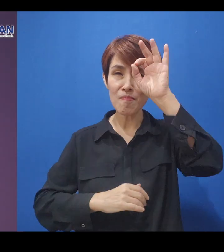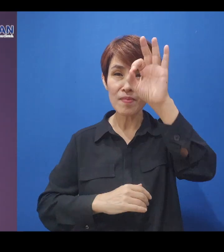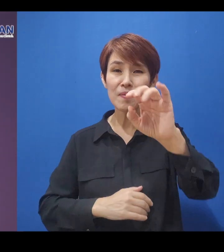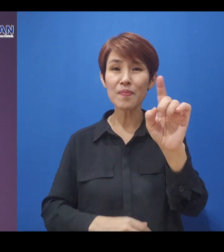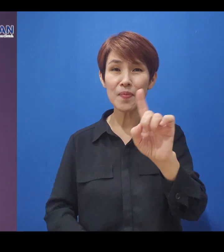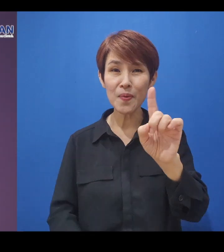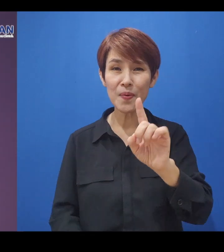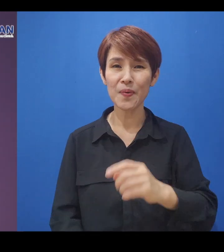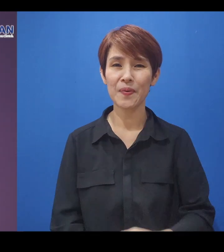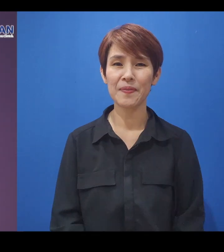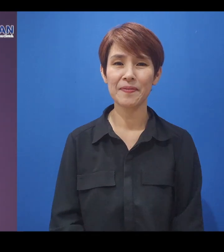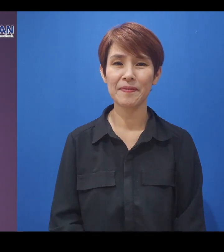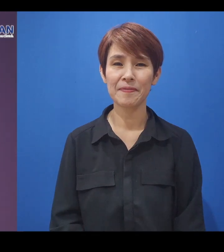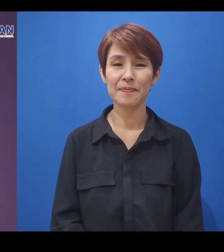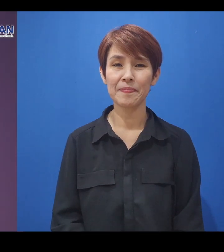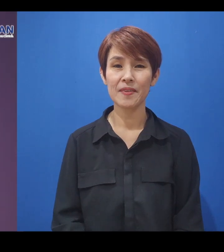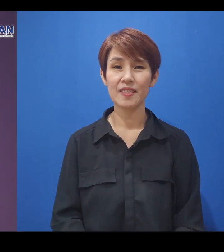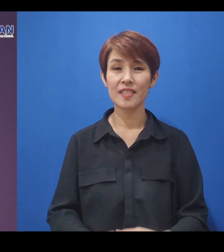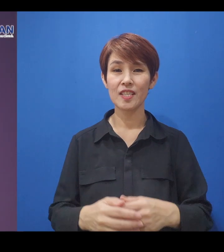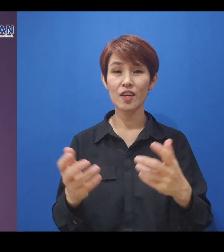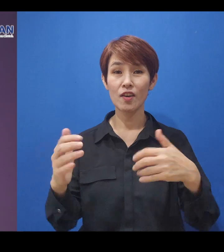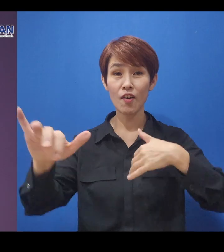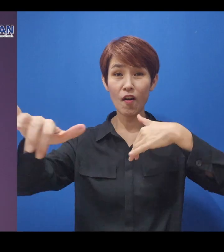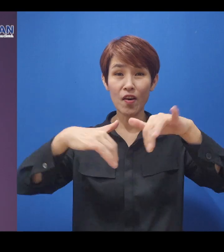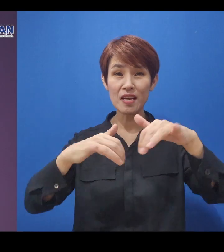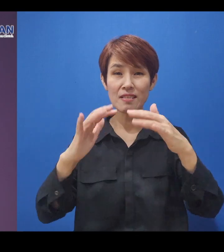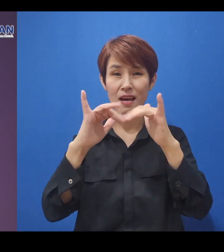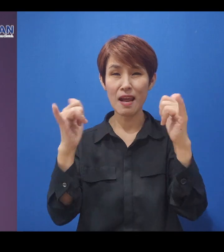목격했어요. 그 거리가 가득